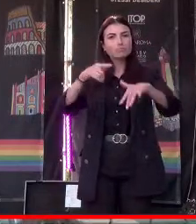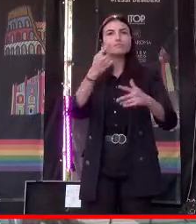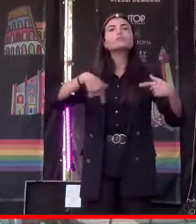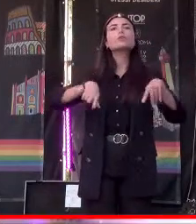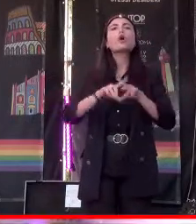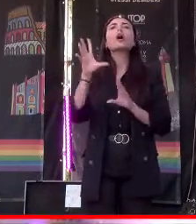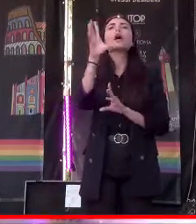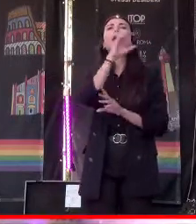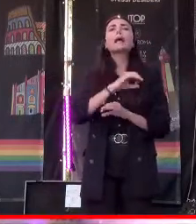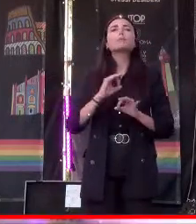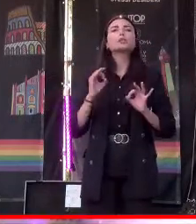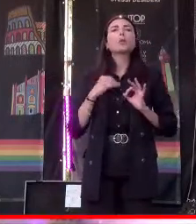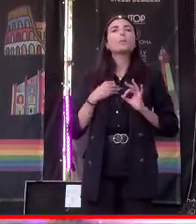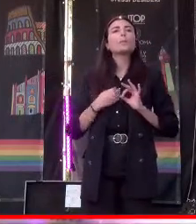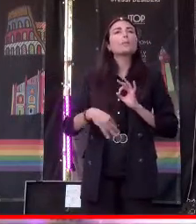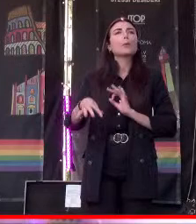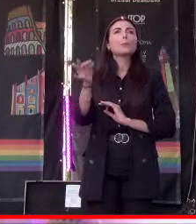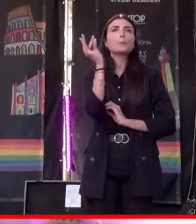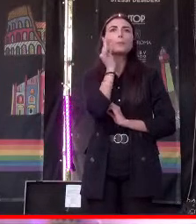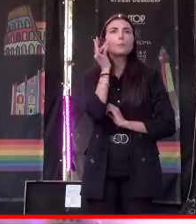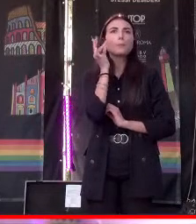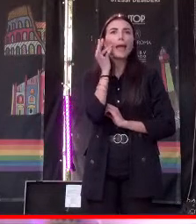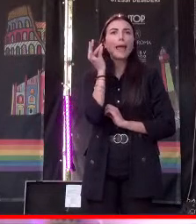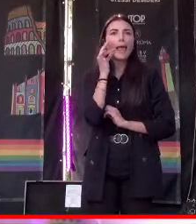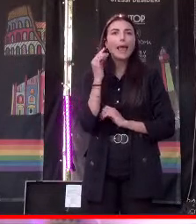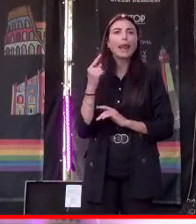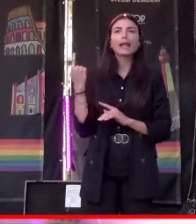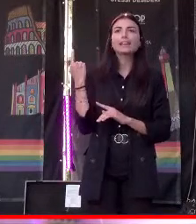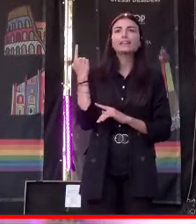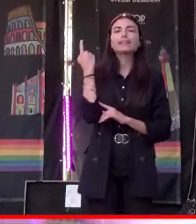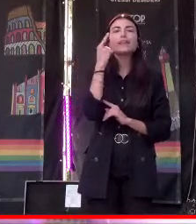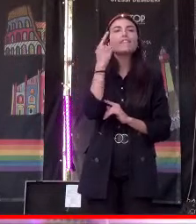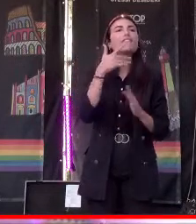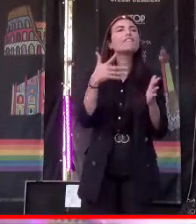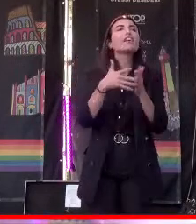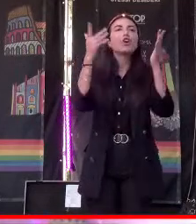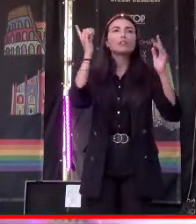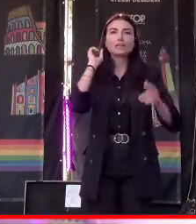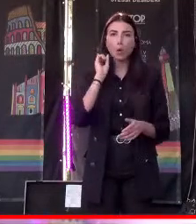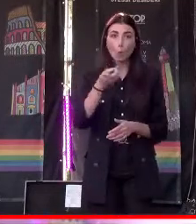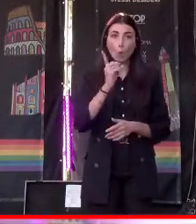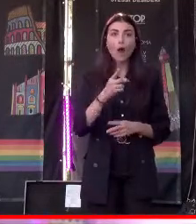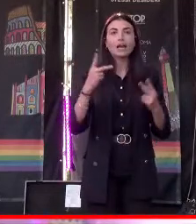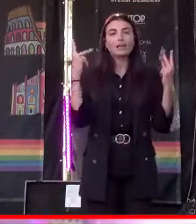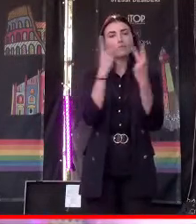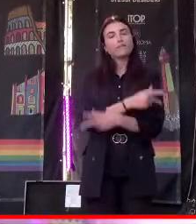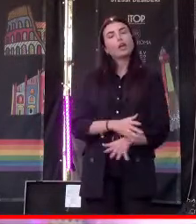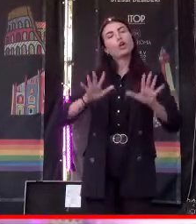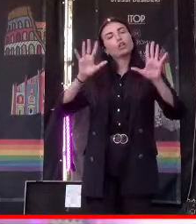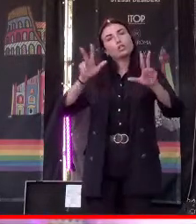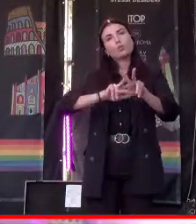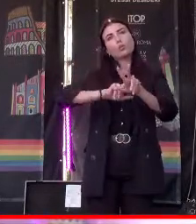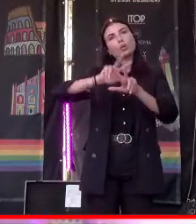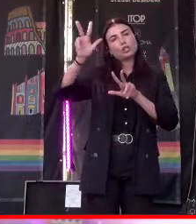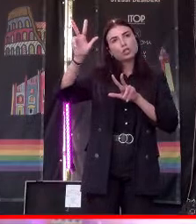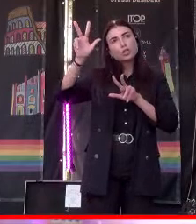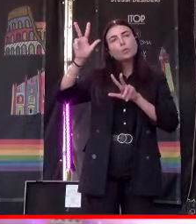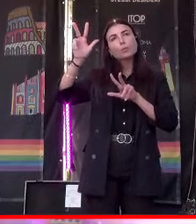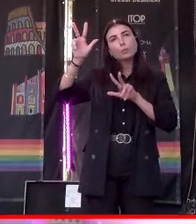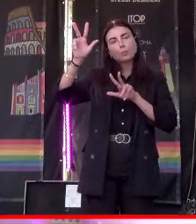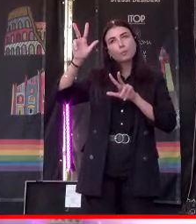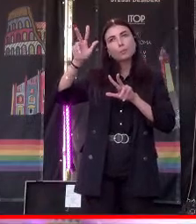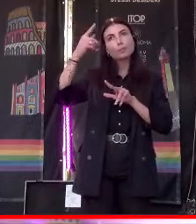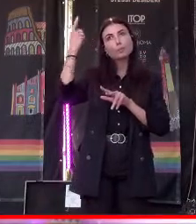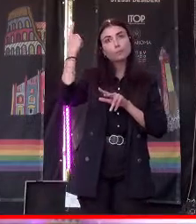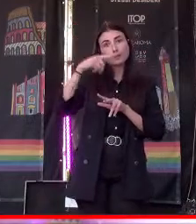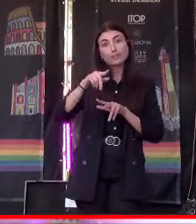sulla nostra pelle delle difficoltà. Purtroppo il 10° municipio è uno di quei municipi che, come diciamo